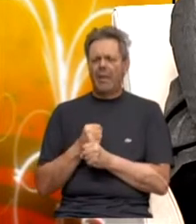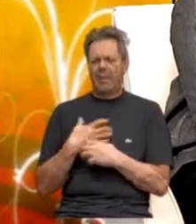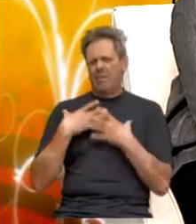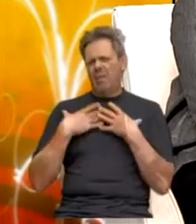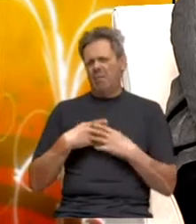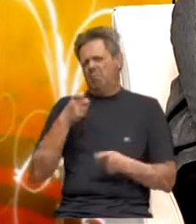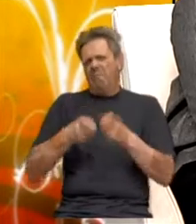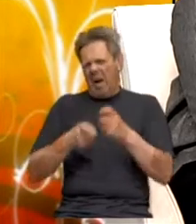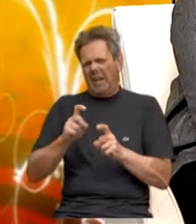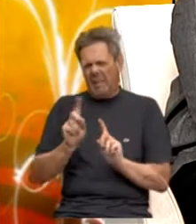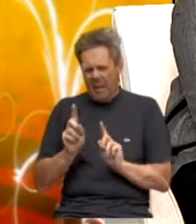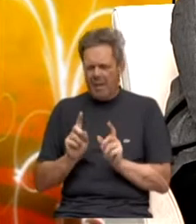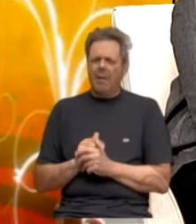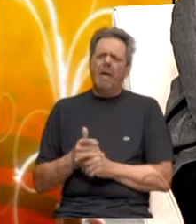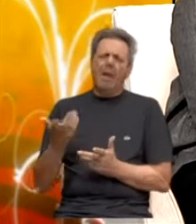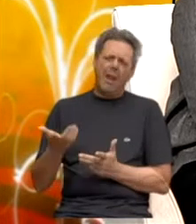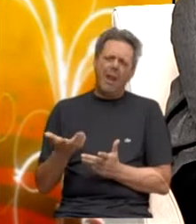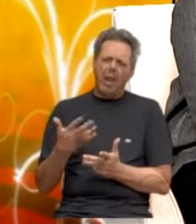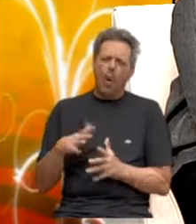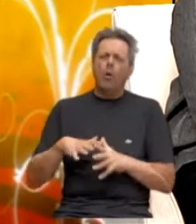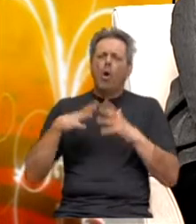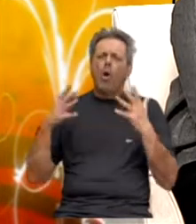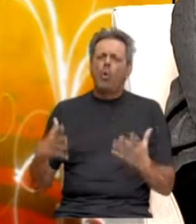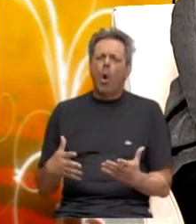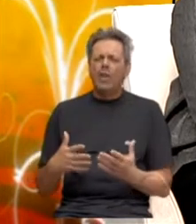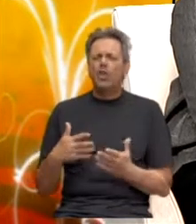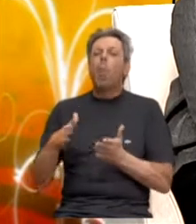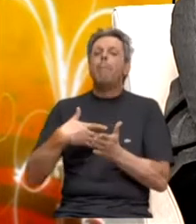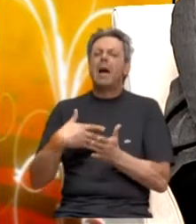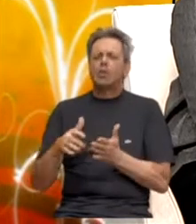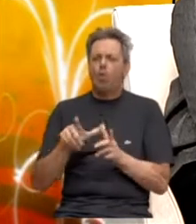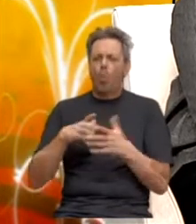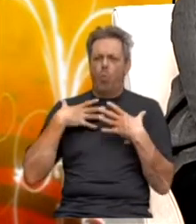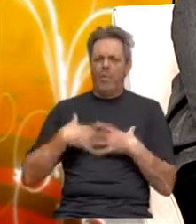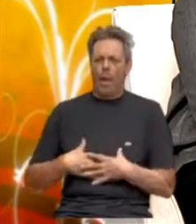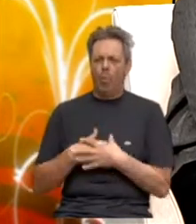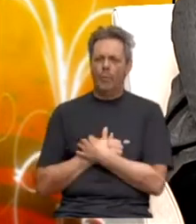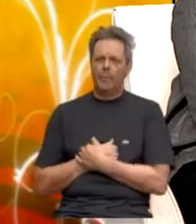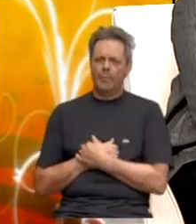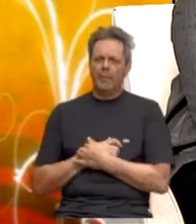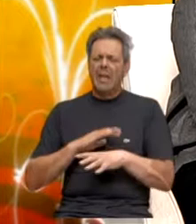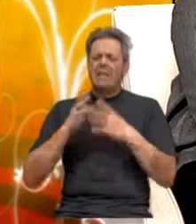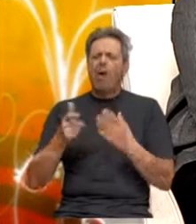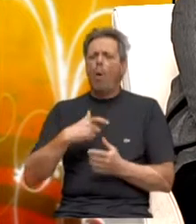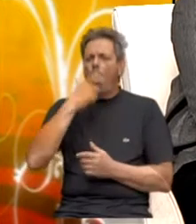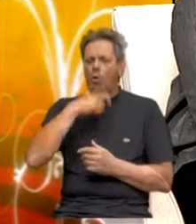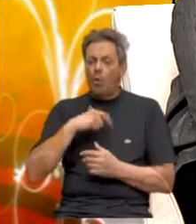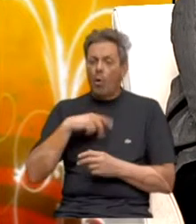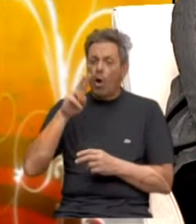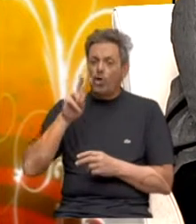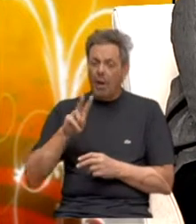mase, već količinu visceralne masnoće u tijelu. Sve one osobe koje će